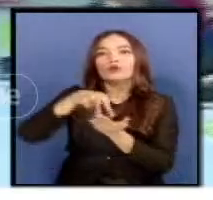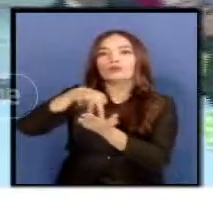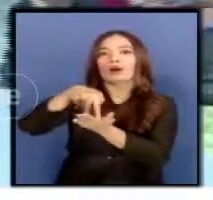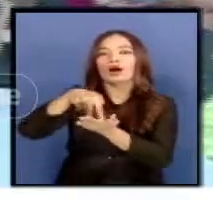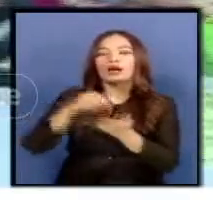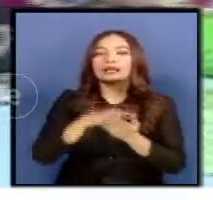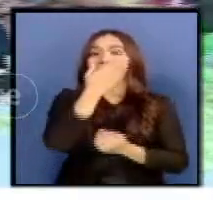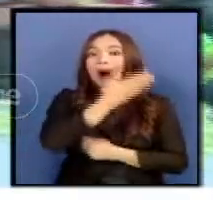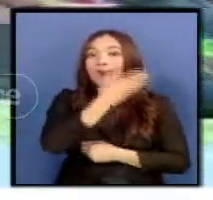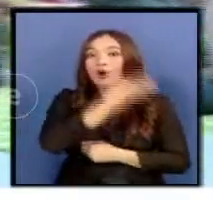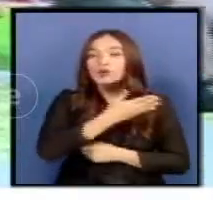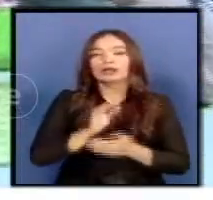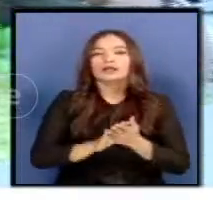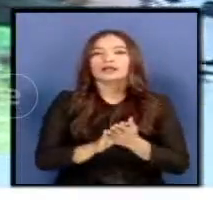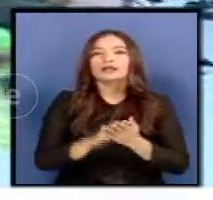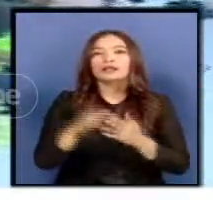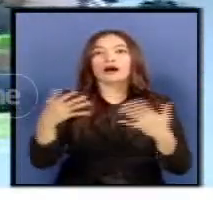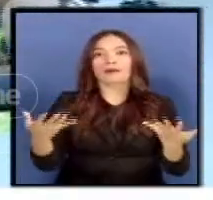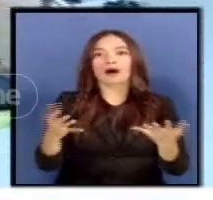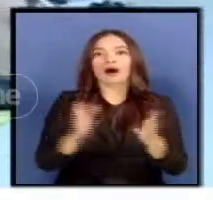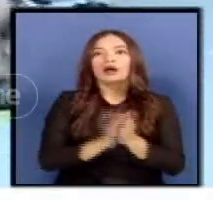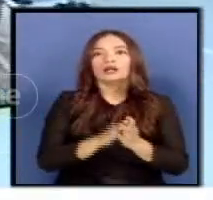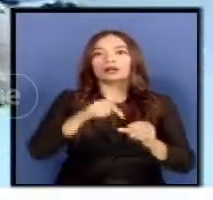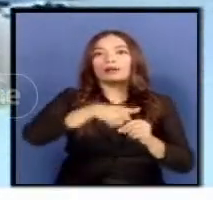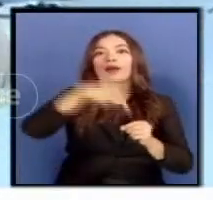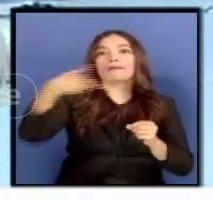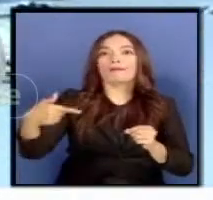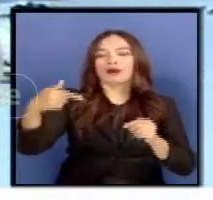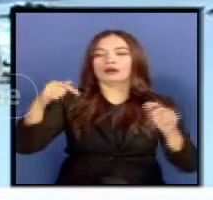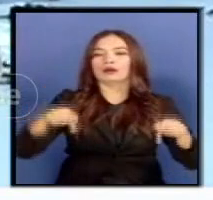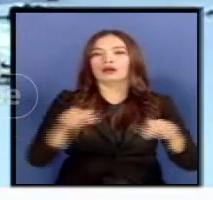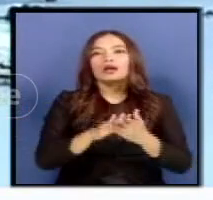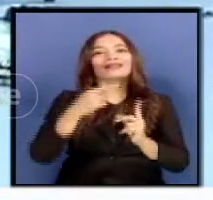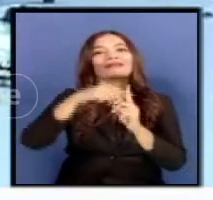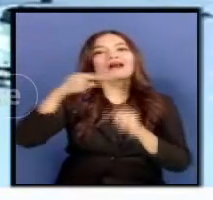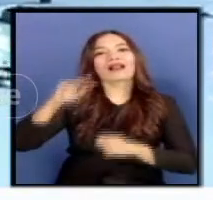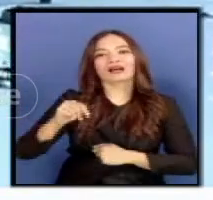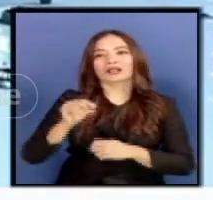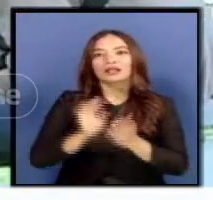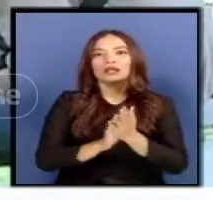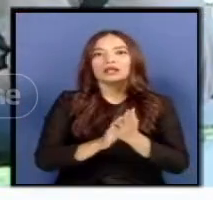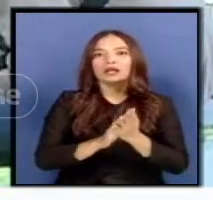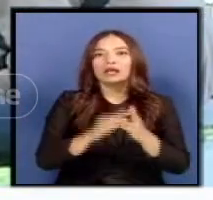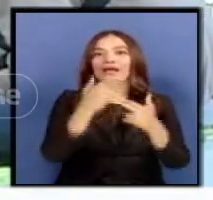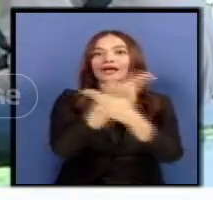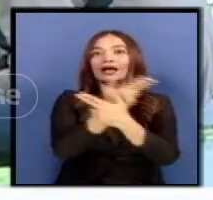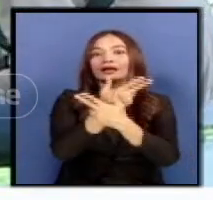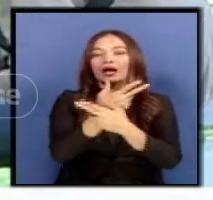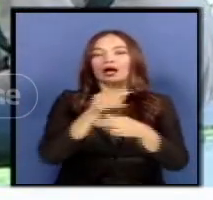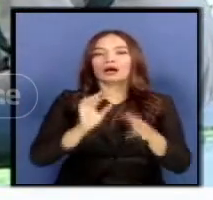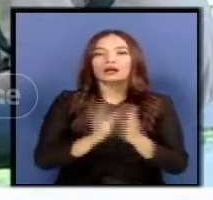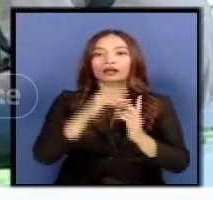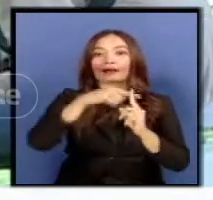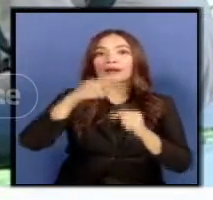dan juga Pelabuhan Balikpapan dengan jumlah penumpang 14 ribuan, kemudian Pelabuhan Ternate dan Pelabuhan Parepare dengan